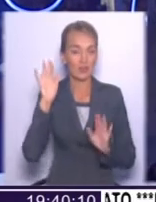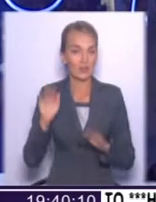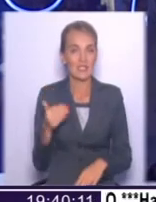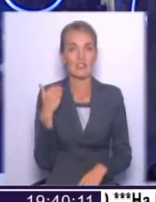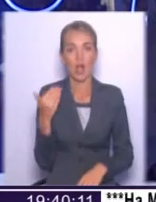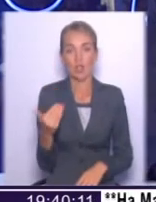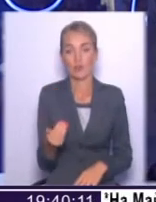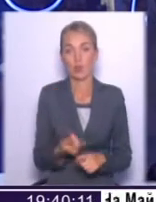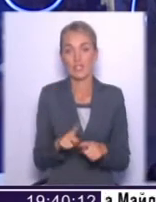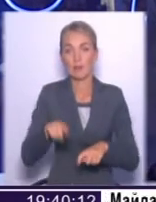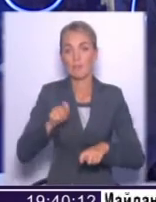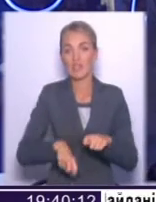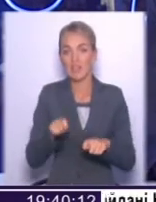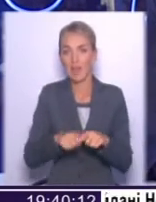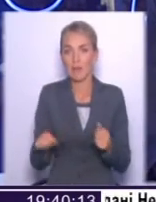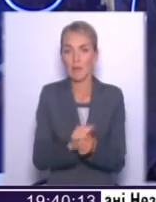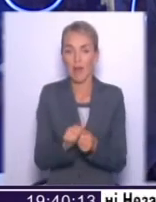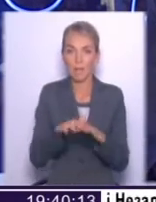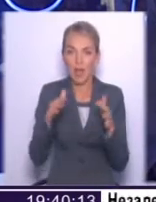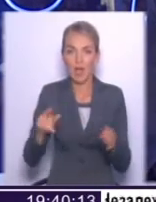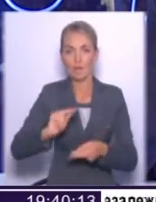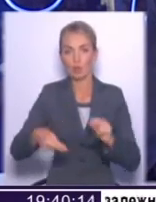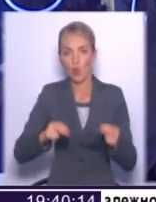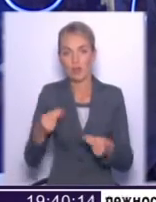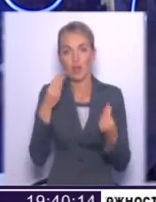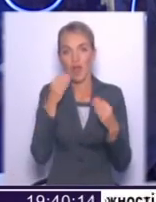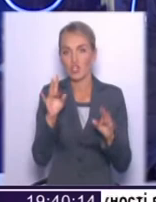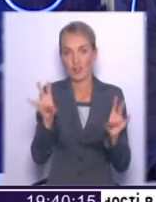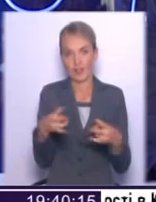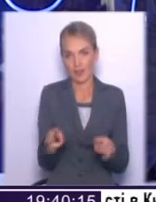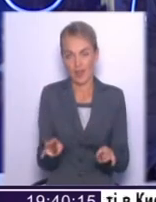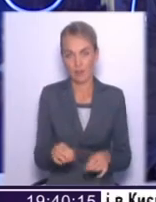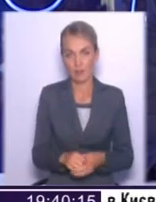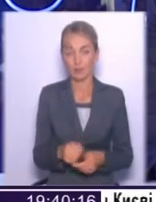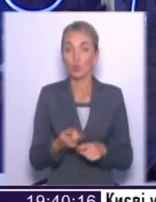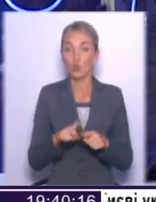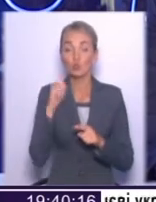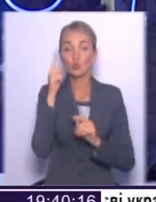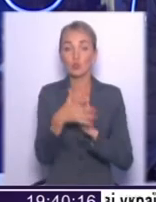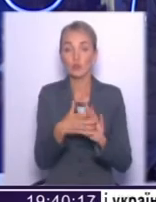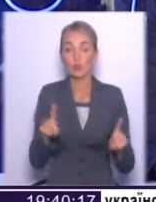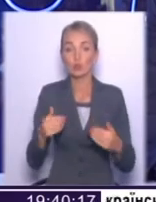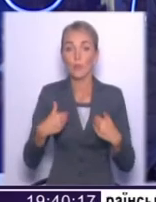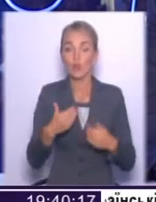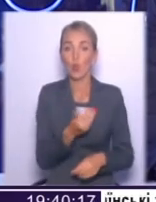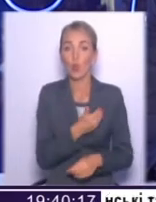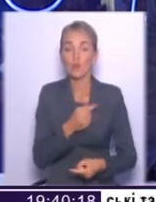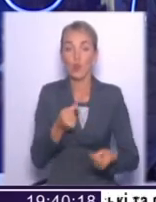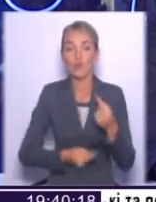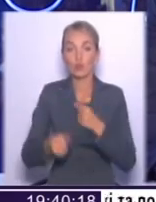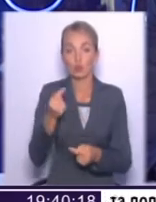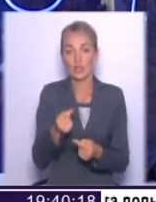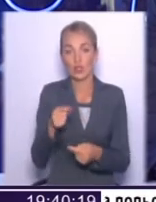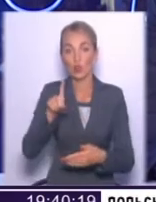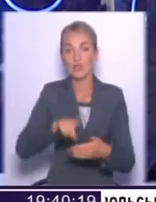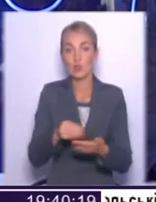вашими усіми перевірками, паперами, довідками і так далі, краще не треба. Тому зрозуміло, що ми хочемо повернути довіру бізнесу до держави,